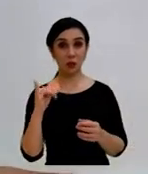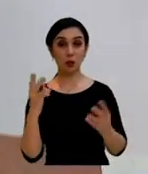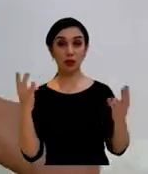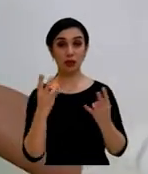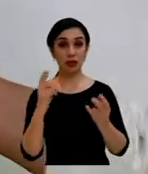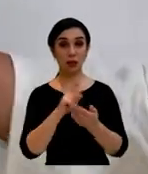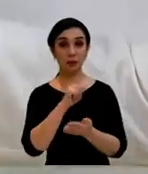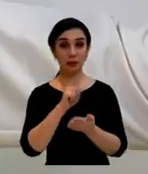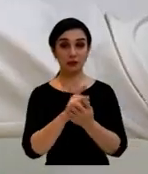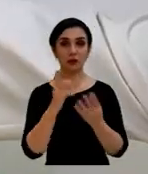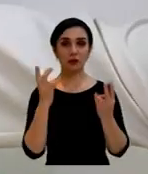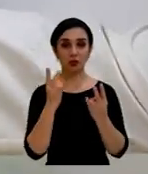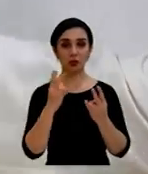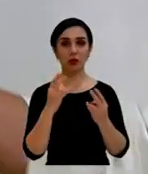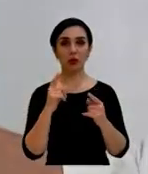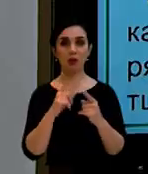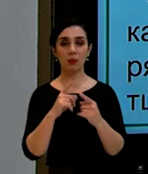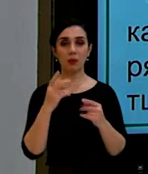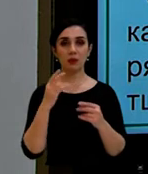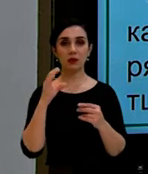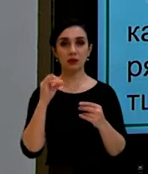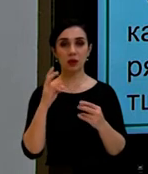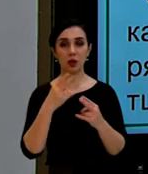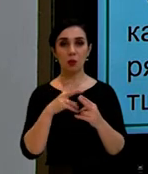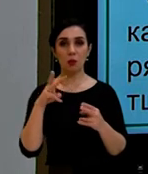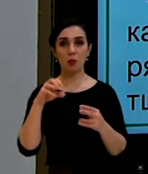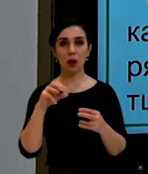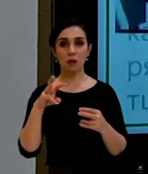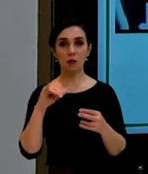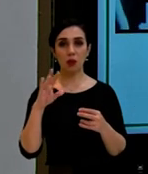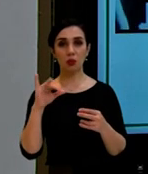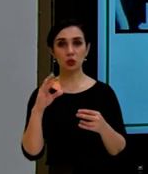надо обязательно стать почетным саном мамамуши